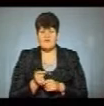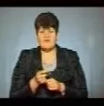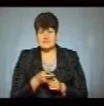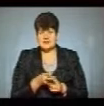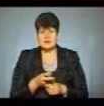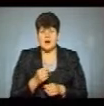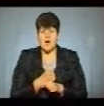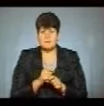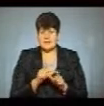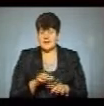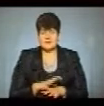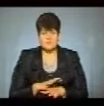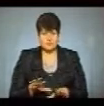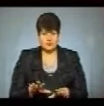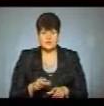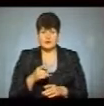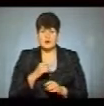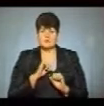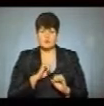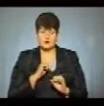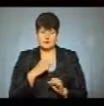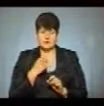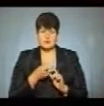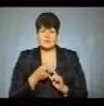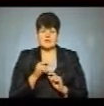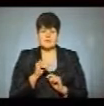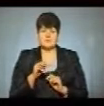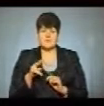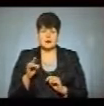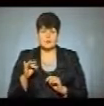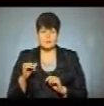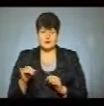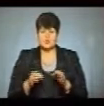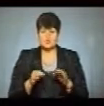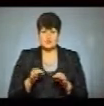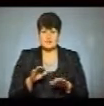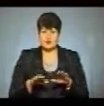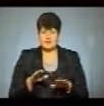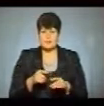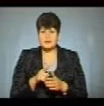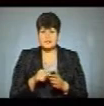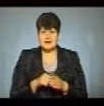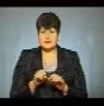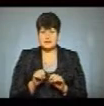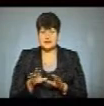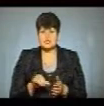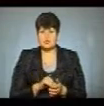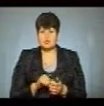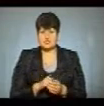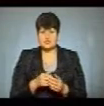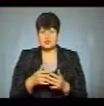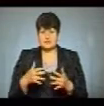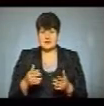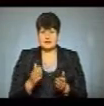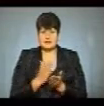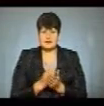78 у Тернополі не відбулося. За словами адвоката цього закладу Івана Парубія, суд не врегулював питання передачі наркотичних речовин, які